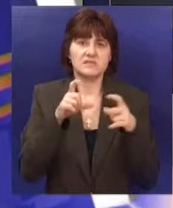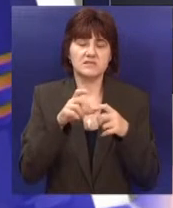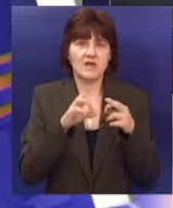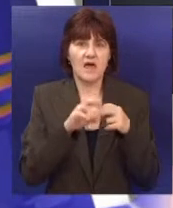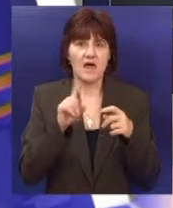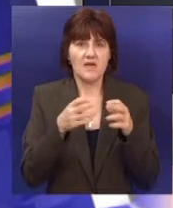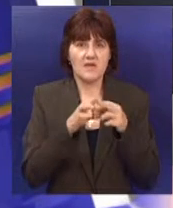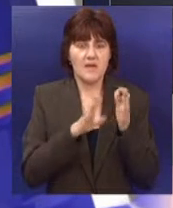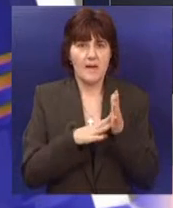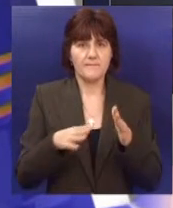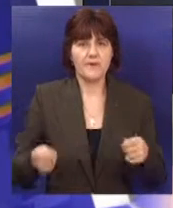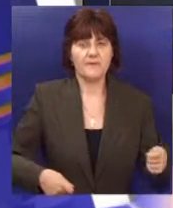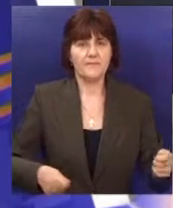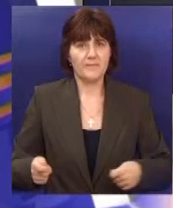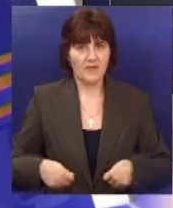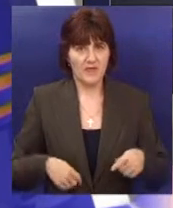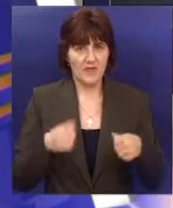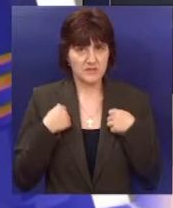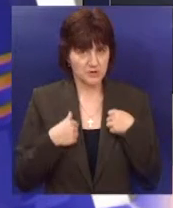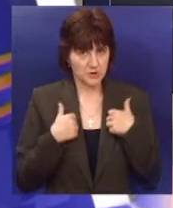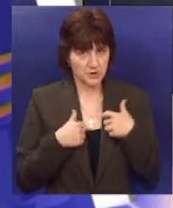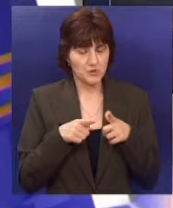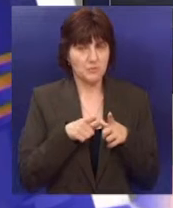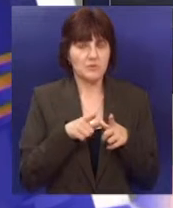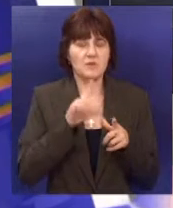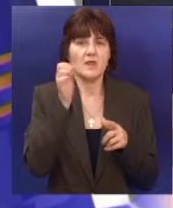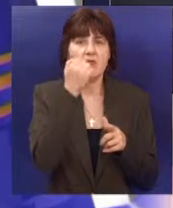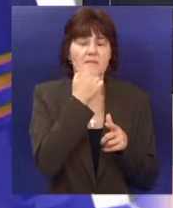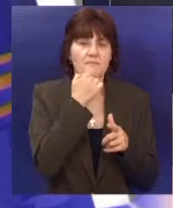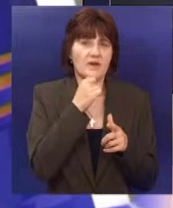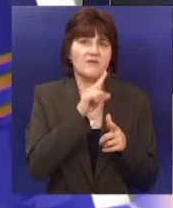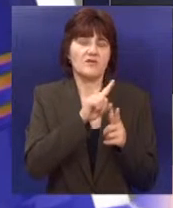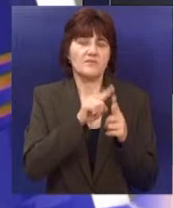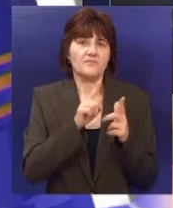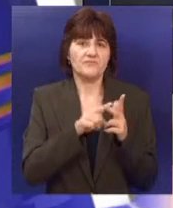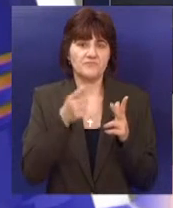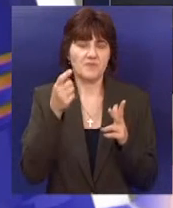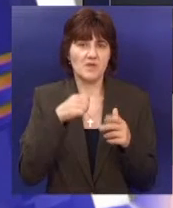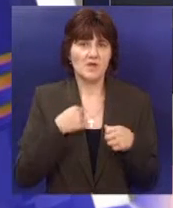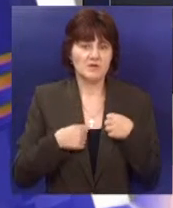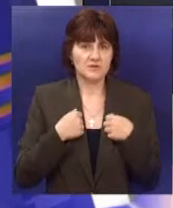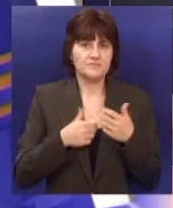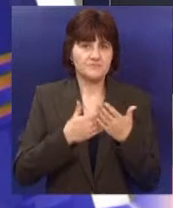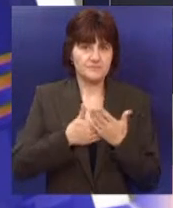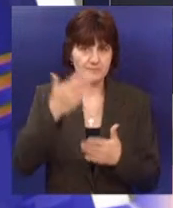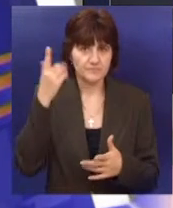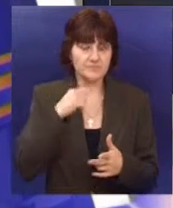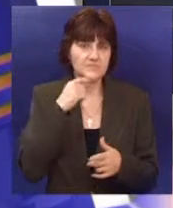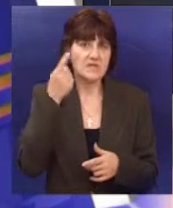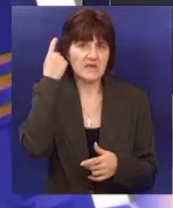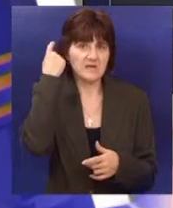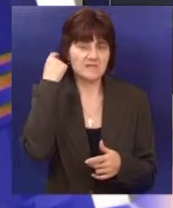javno-komunalno preduzeće Subotičke pijace, ORSU organizator regionalna privredna komora Subotica, dok su pokrovitelji lokalna